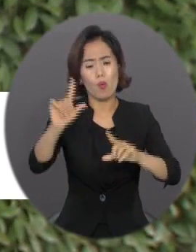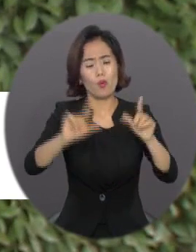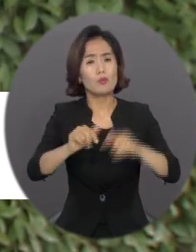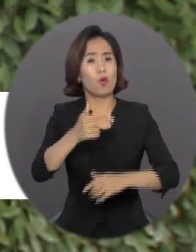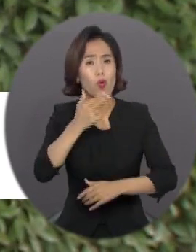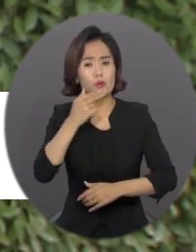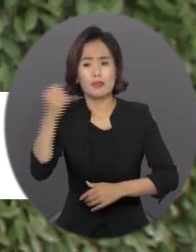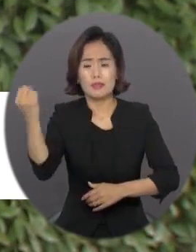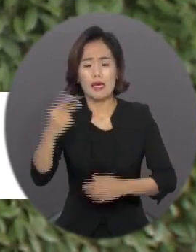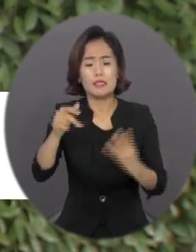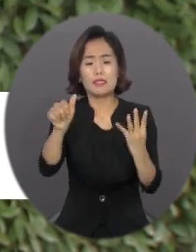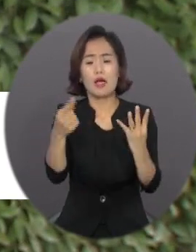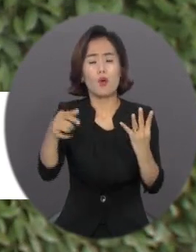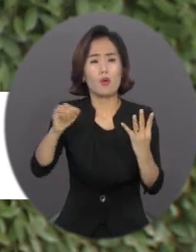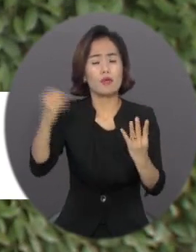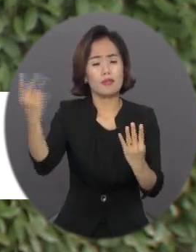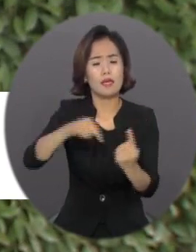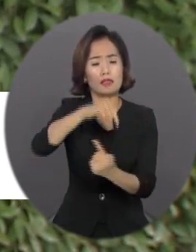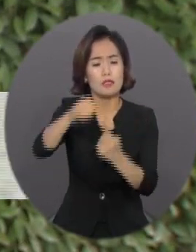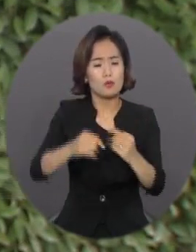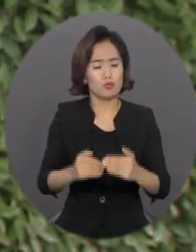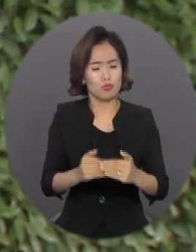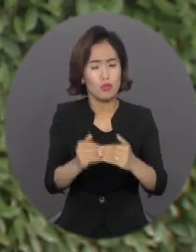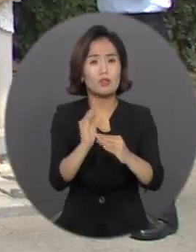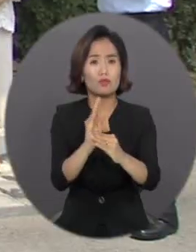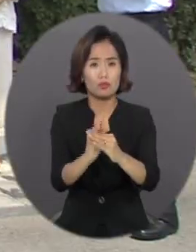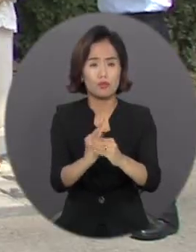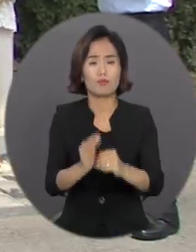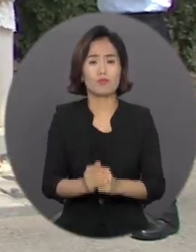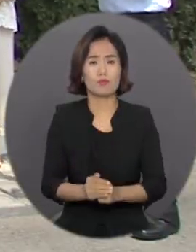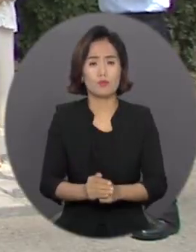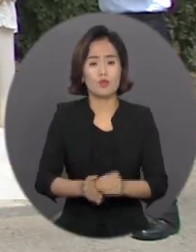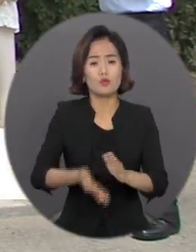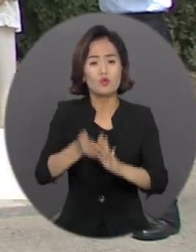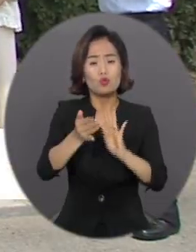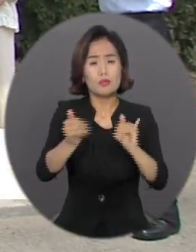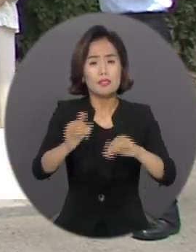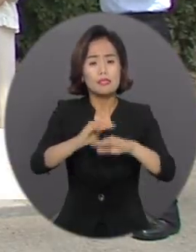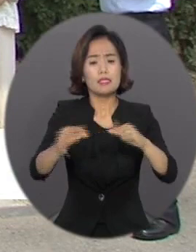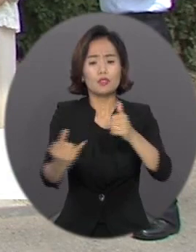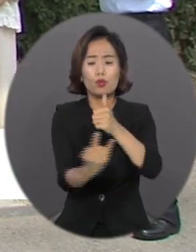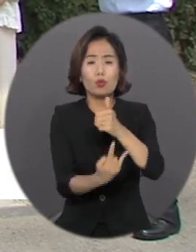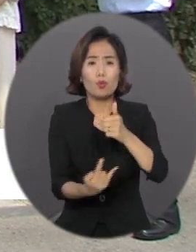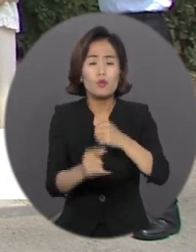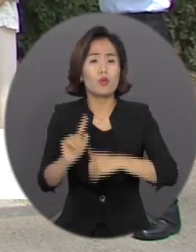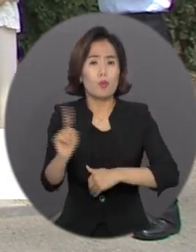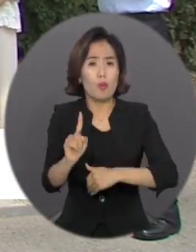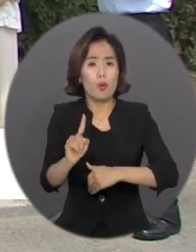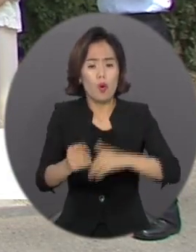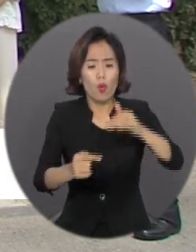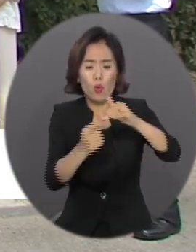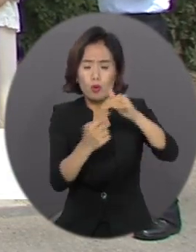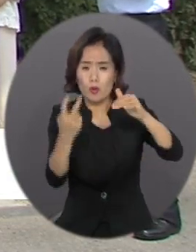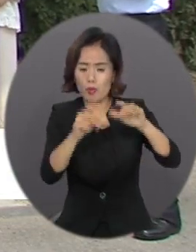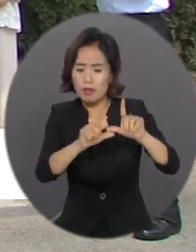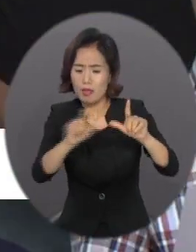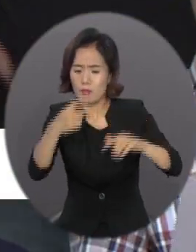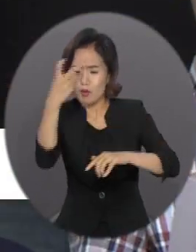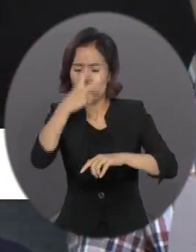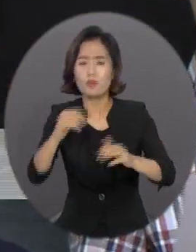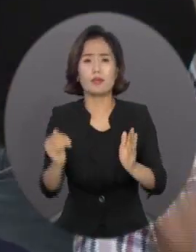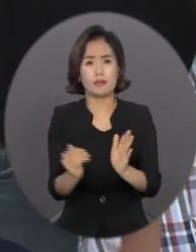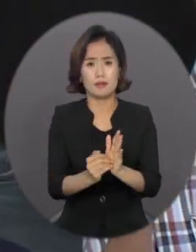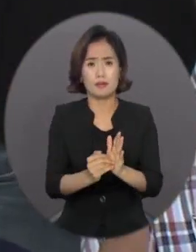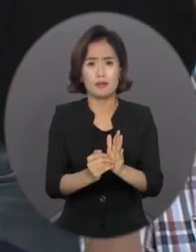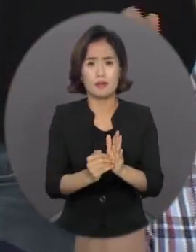없이 지금 4호기 재가동 수순을 밟고 있습니다. 주민 대책위는 4호기 상부돔 경납 철판 일부만